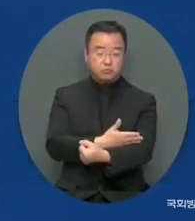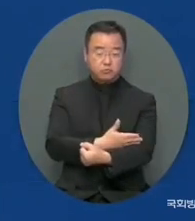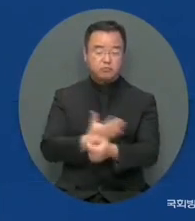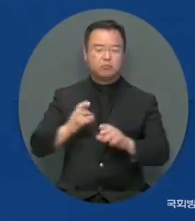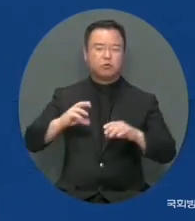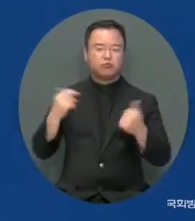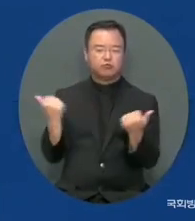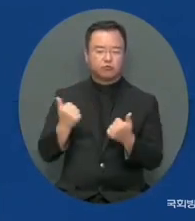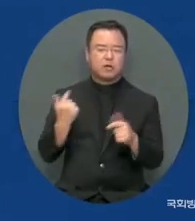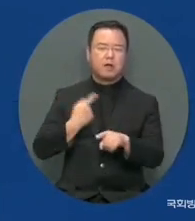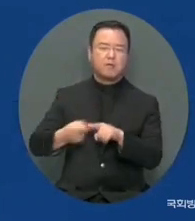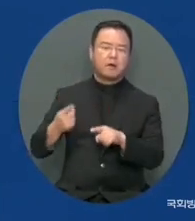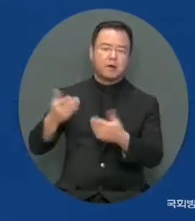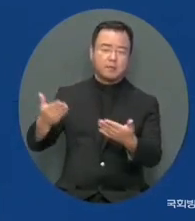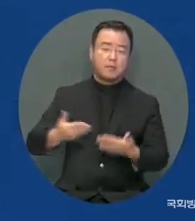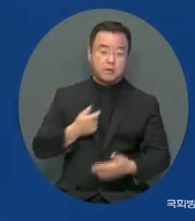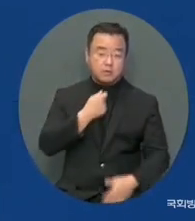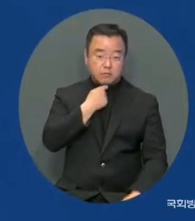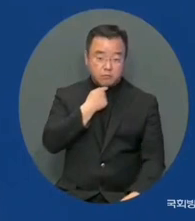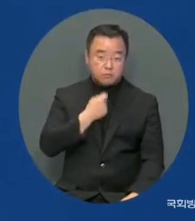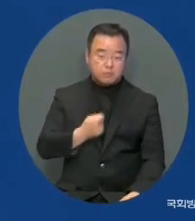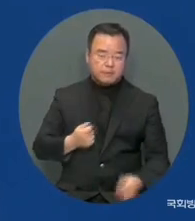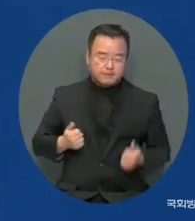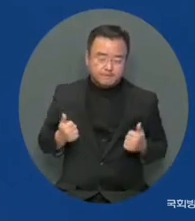있도록 소임을 다하겠습니다.